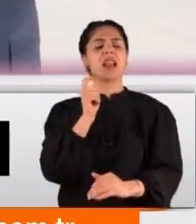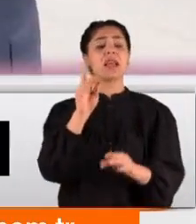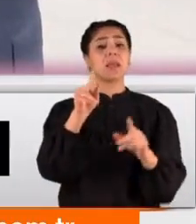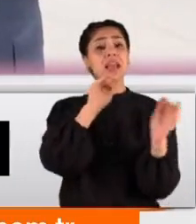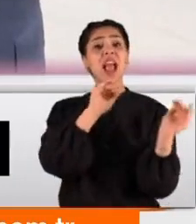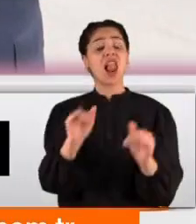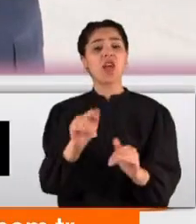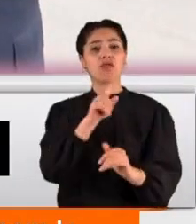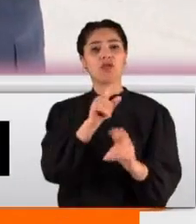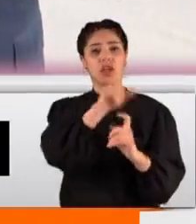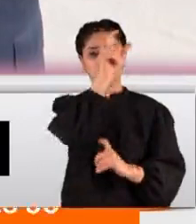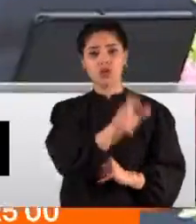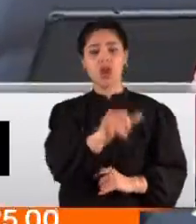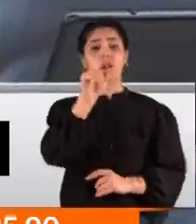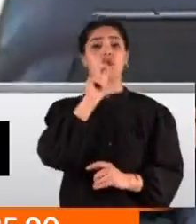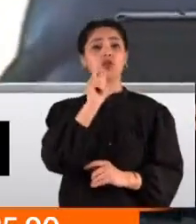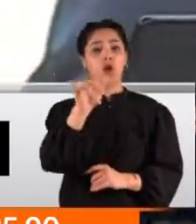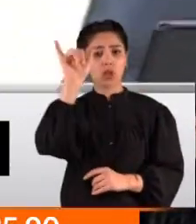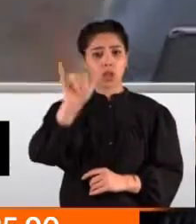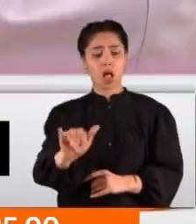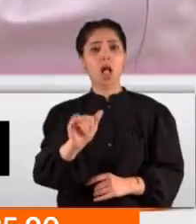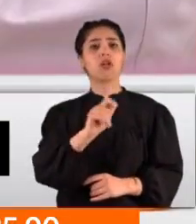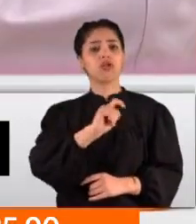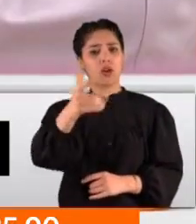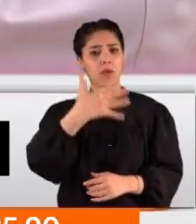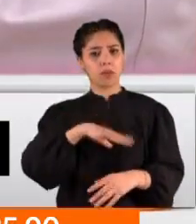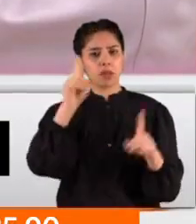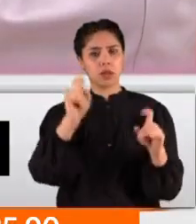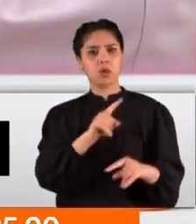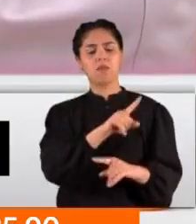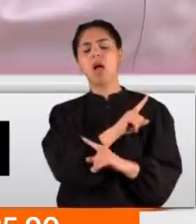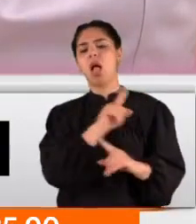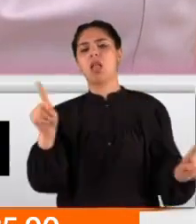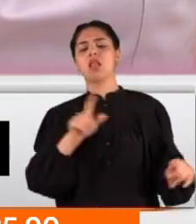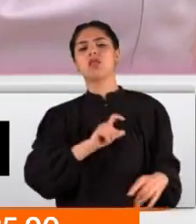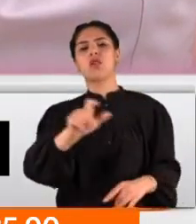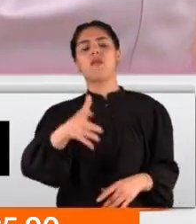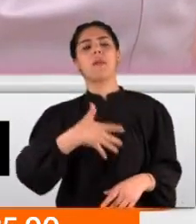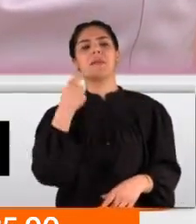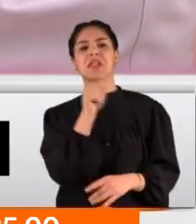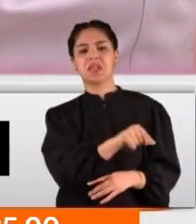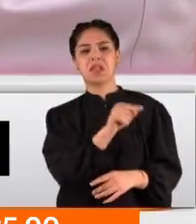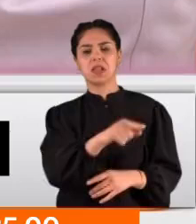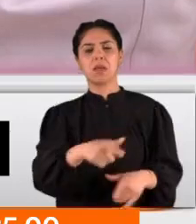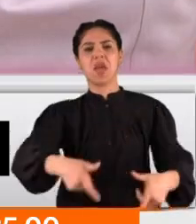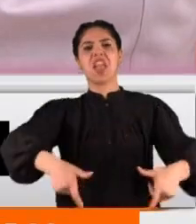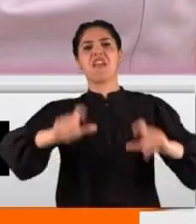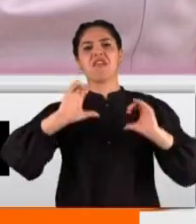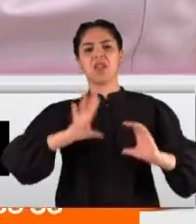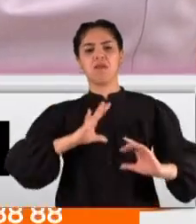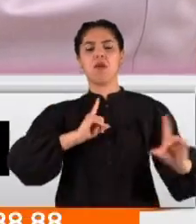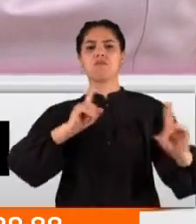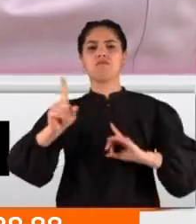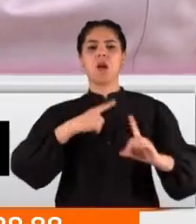karşına Peki Şeref Bey söz hakkına cevap hakkını kullanmak istiyor musun asla söz hakkını kullanmak istemiyor iftira attığını